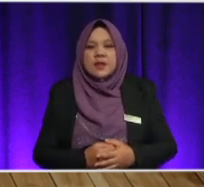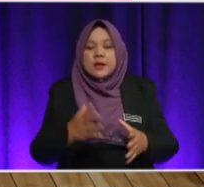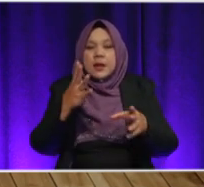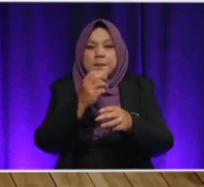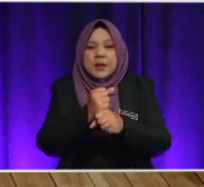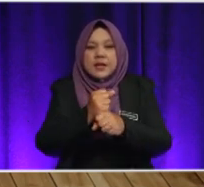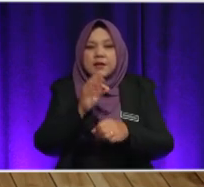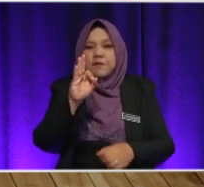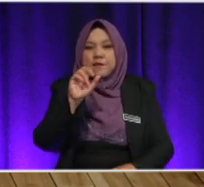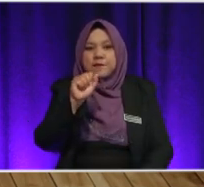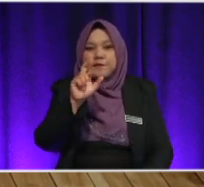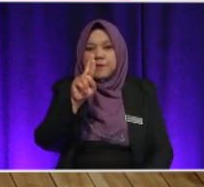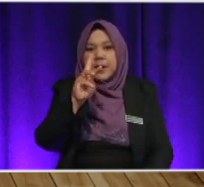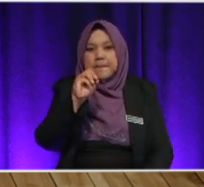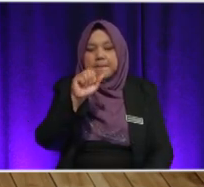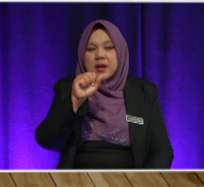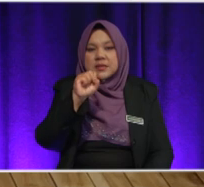bedakan di Farmasi